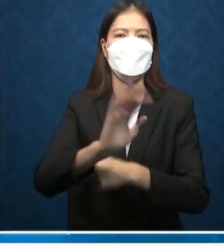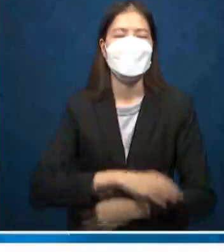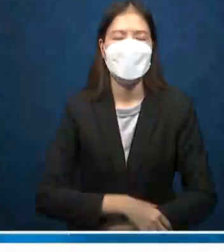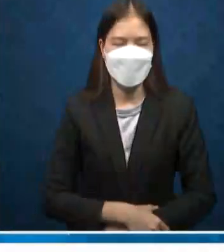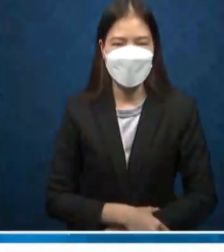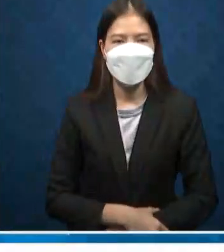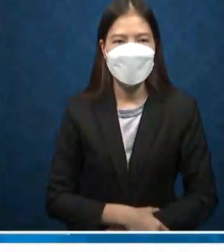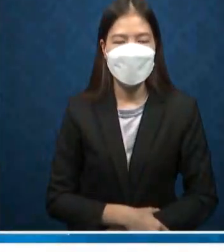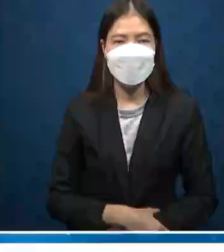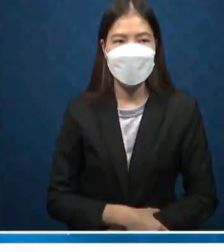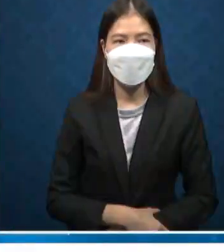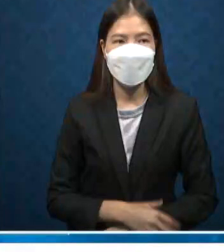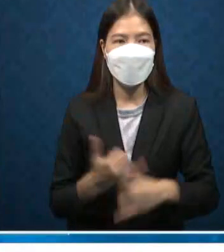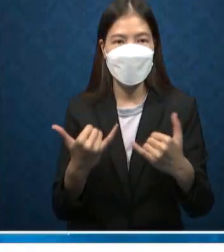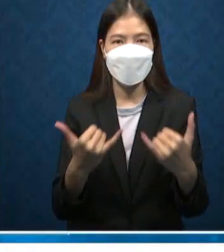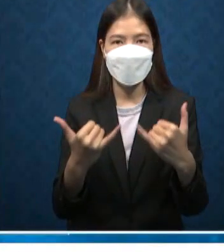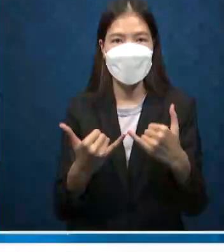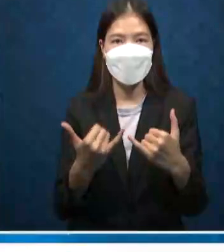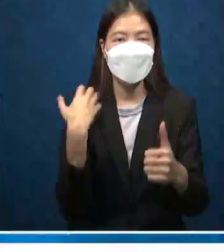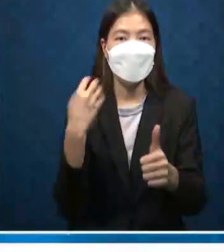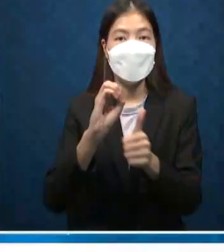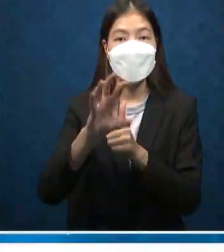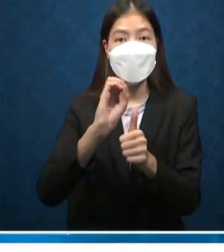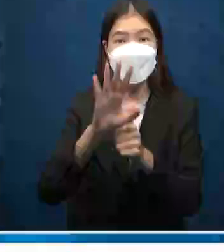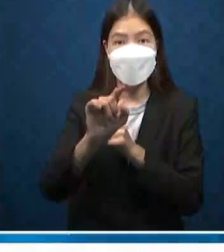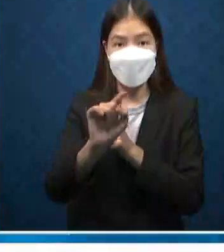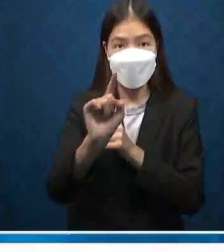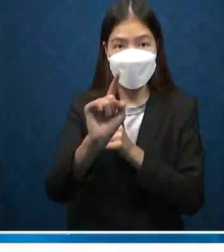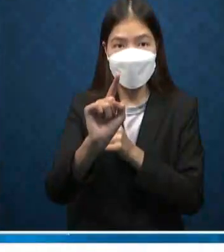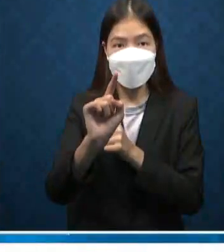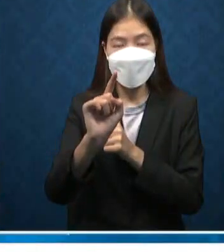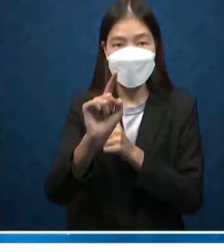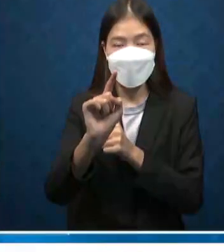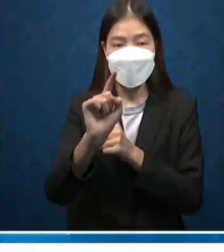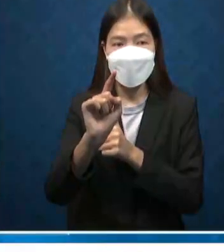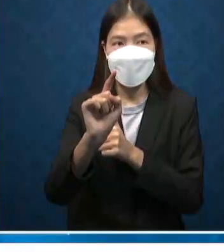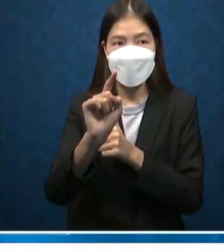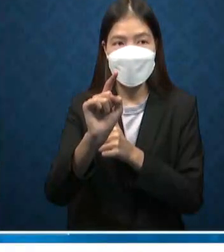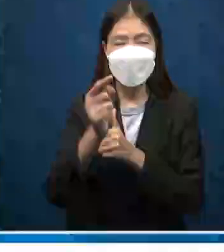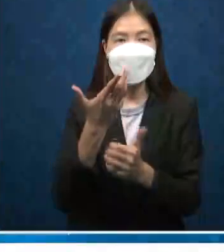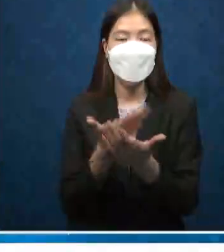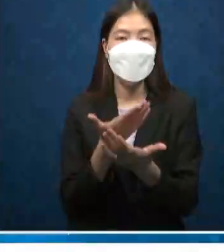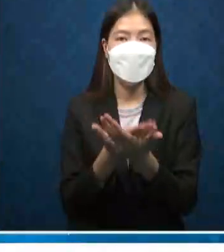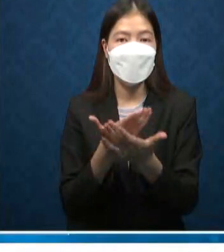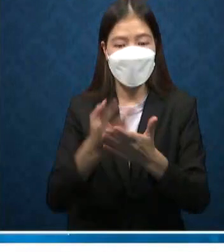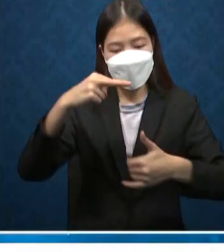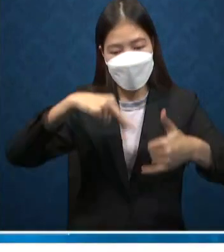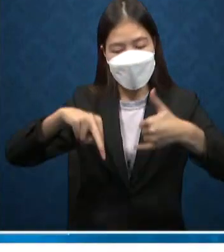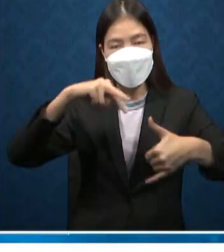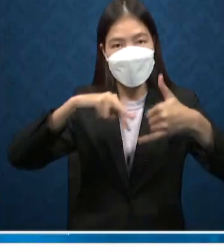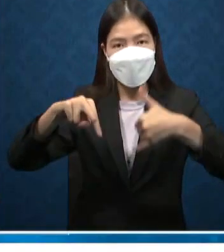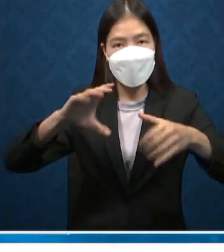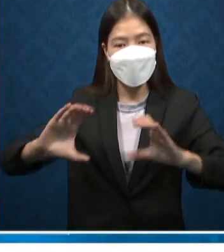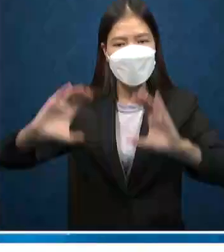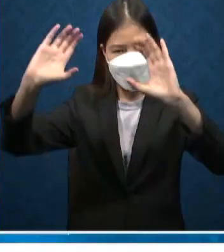นะครับเพราะฉะนั้นจึงมีข้อเสนอแนะว่าในส่วนของราคารักษาพยาบาลเนี่ยรัฐบาลต้